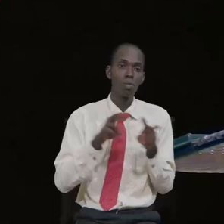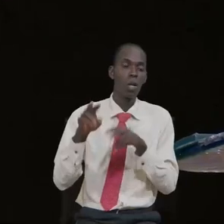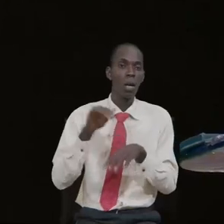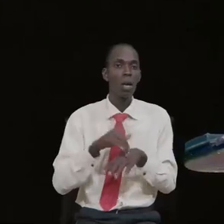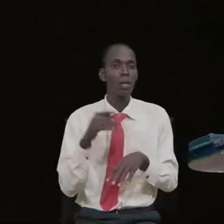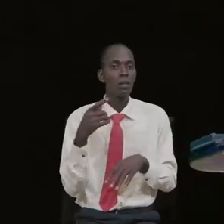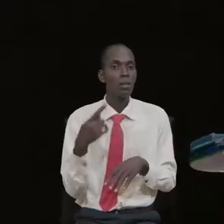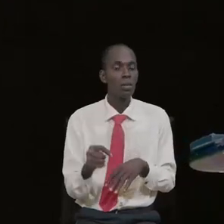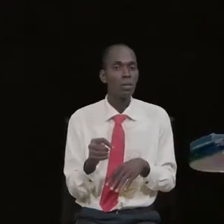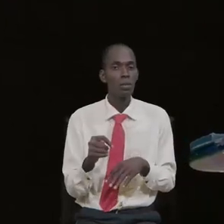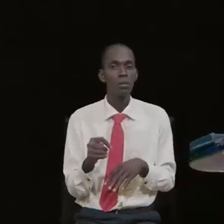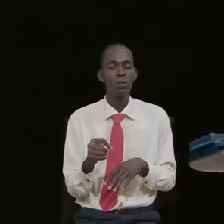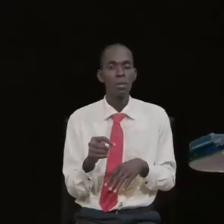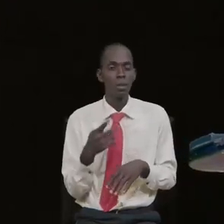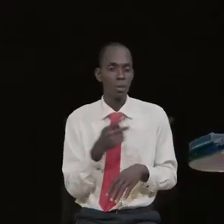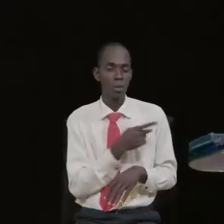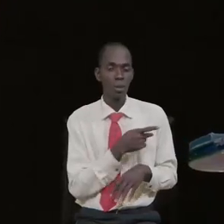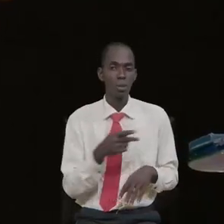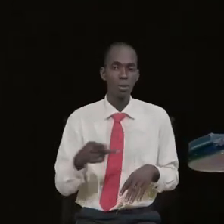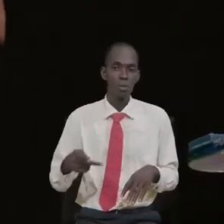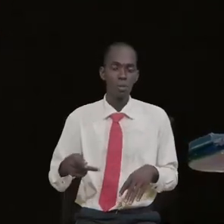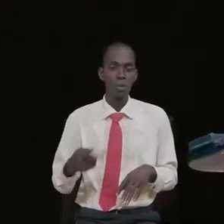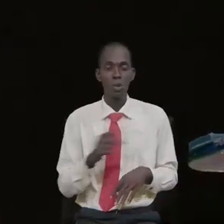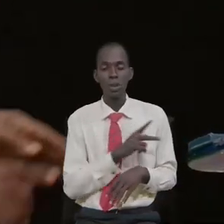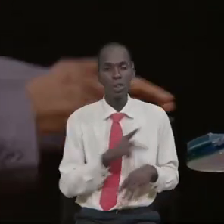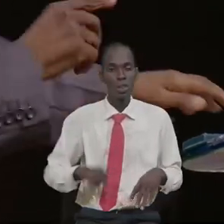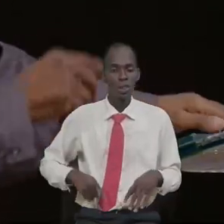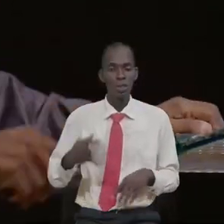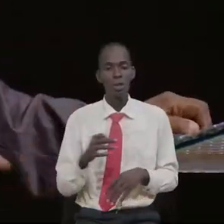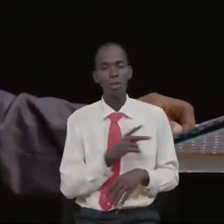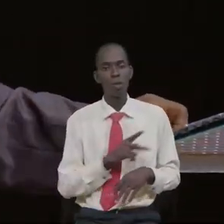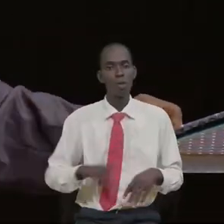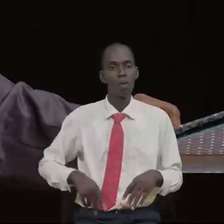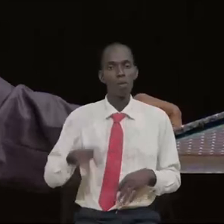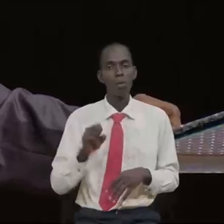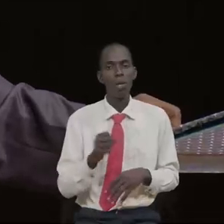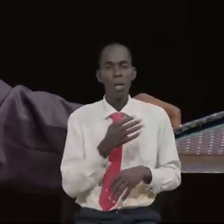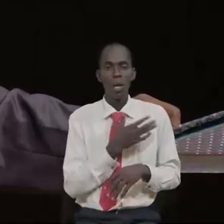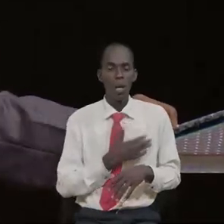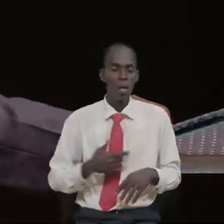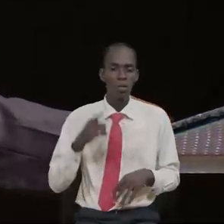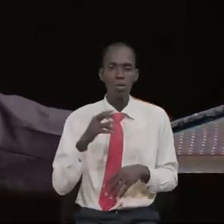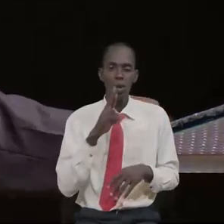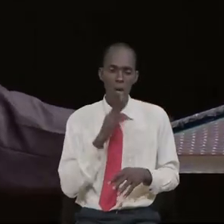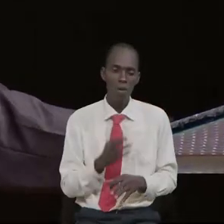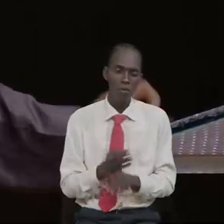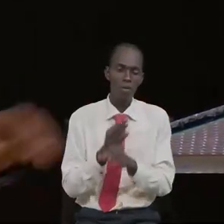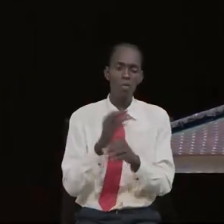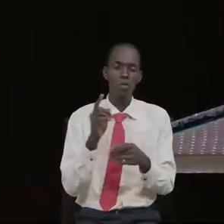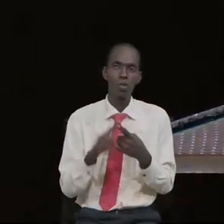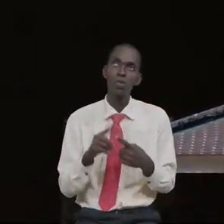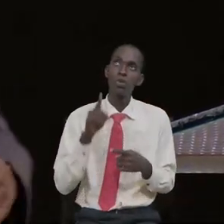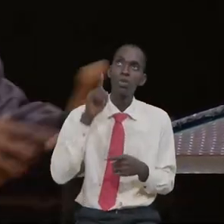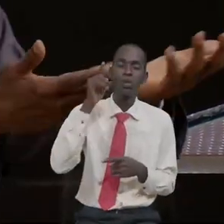le roi du royaume, le roi des rois et le Seigneur des seigneurs Tu lui es fidèle parce que tu penses au royaume